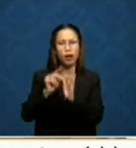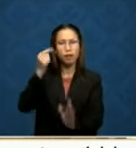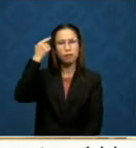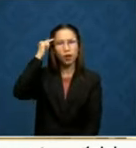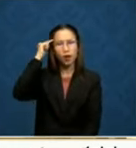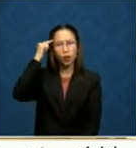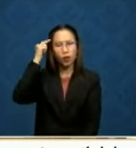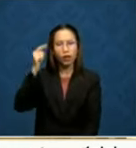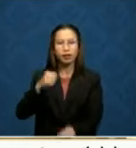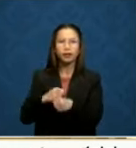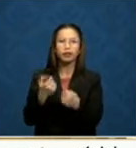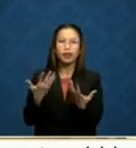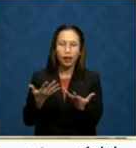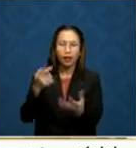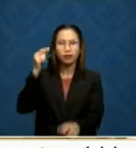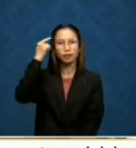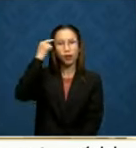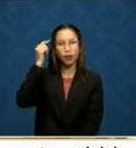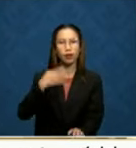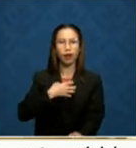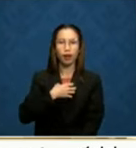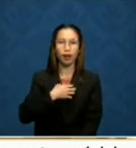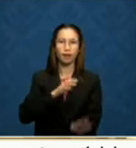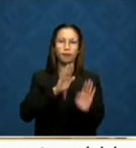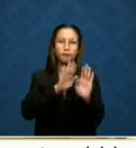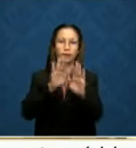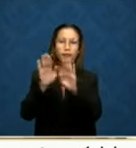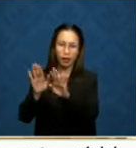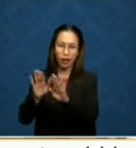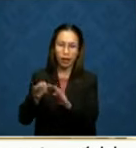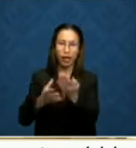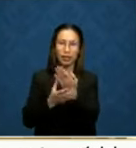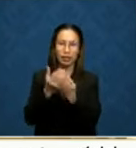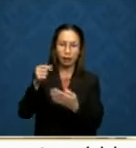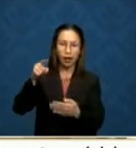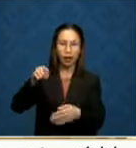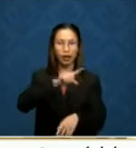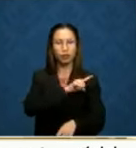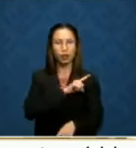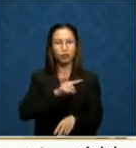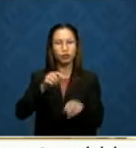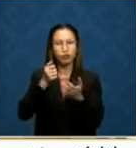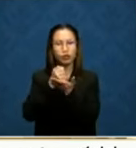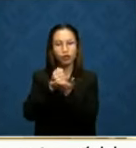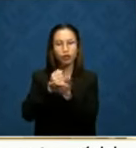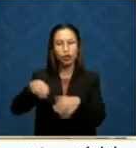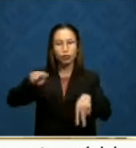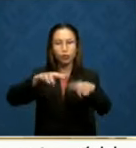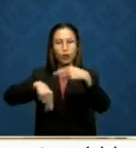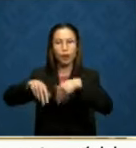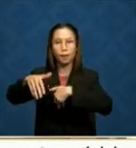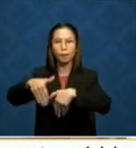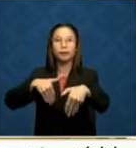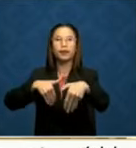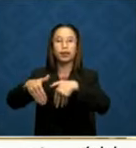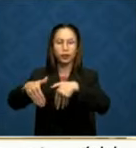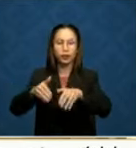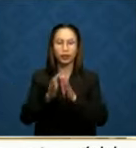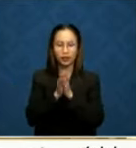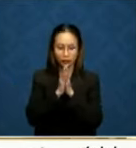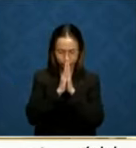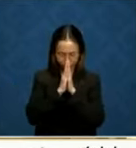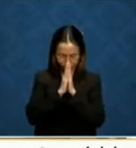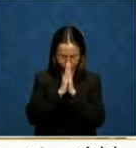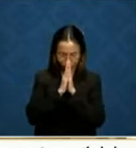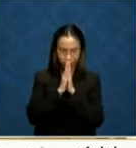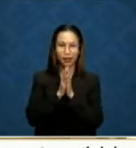ไม่รู้ว่าจะทำยัไครับก็ฝากพลังจากองคกรผู้หอโภคช่พน้ประชาชนไปดวยกันนะครับขบคุท